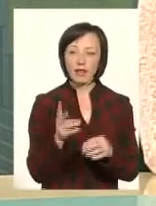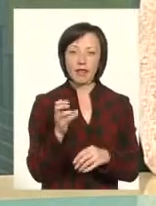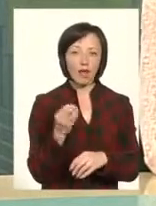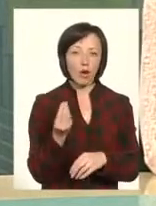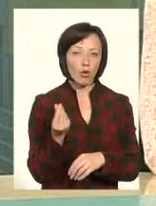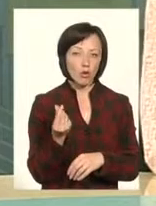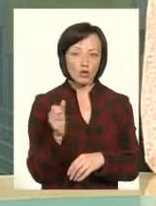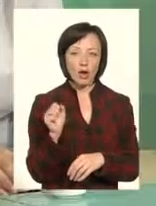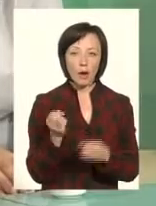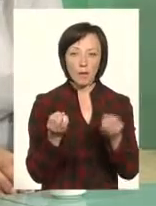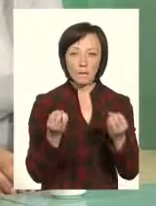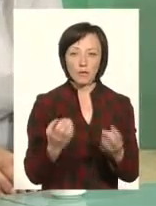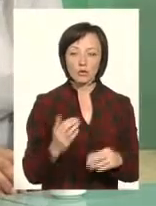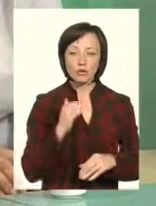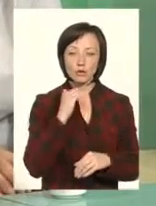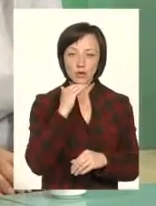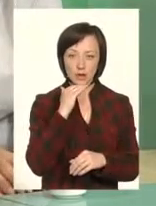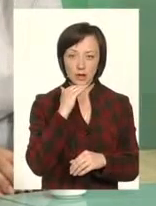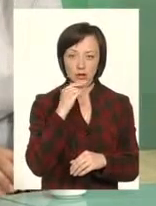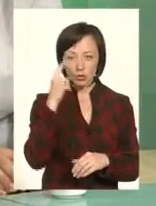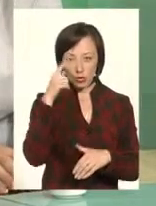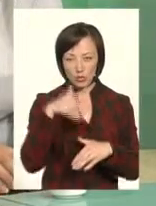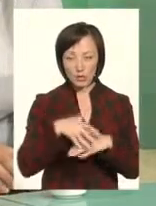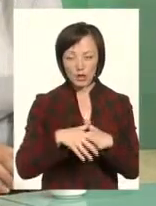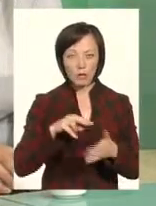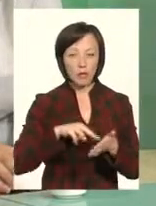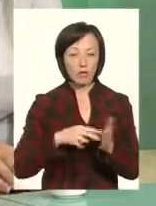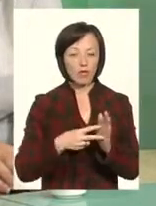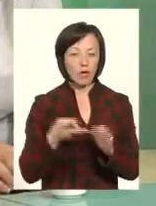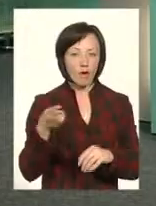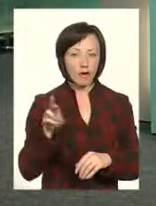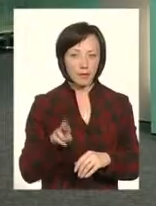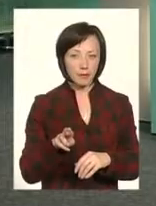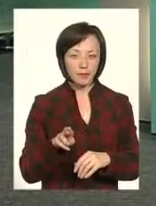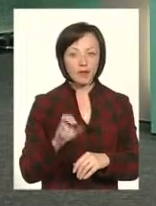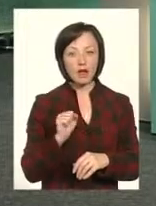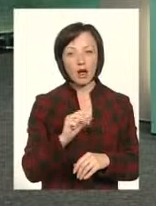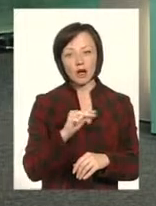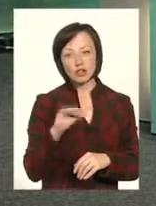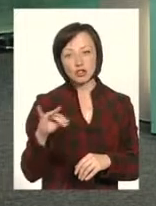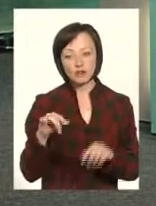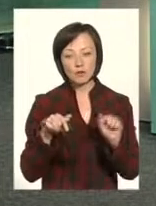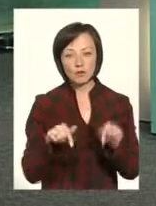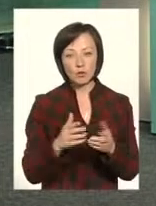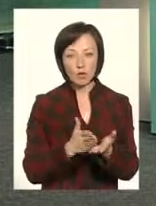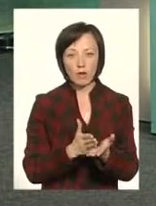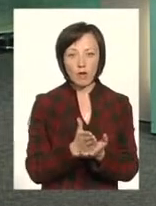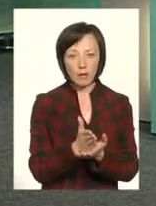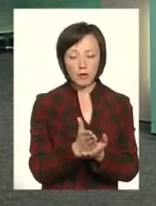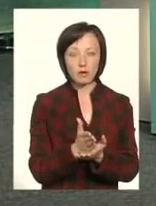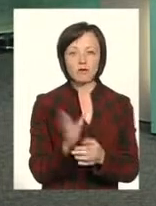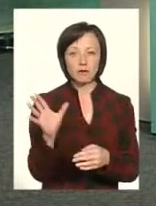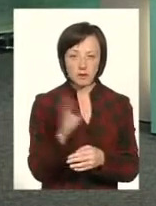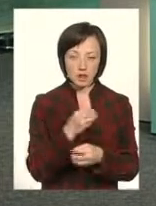гроші, а просто достатньо продуманого планування. А чи в цьому напрямку